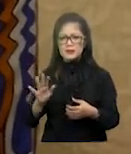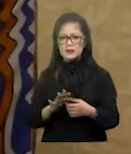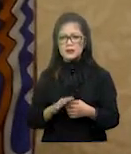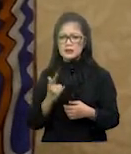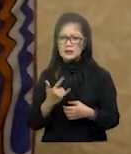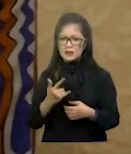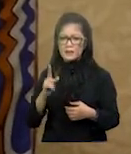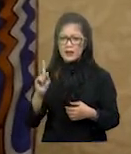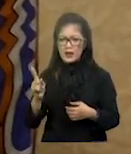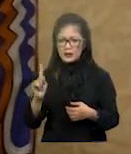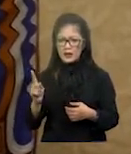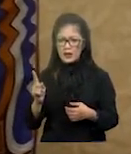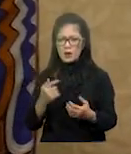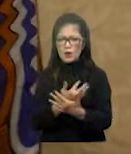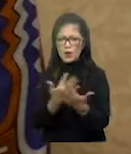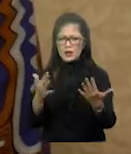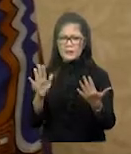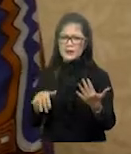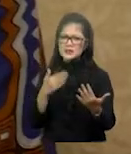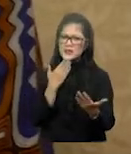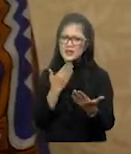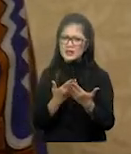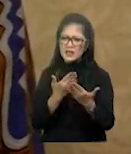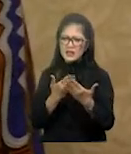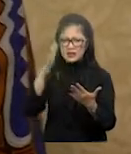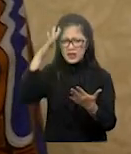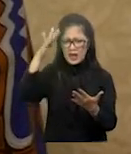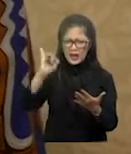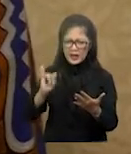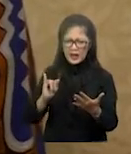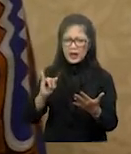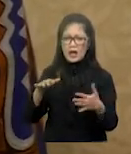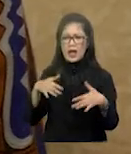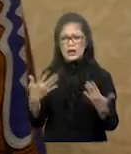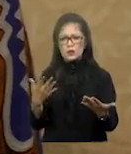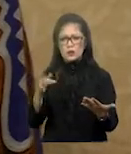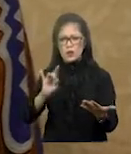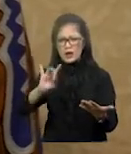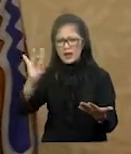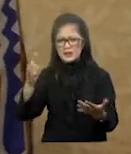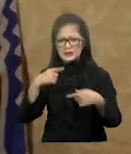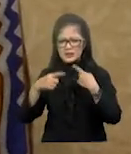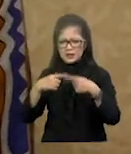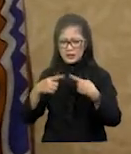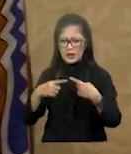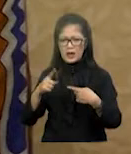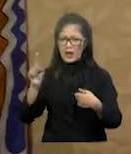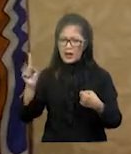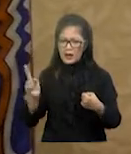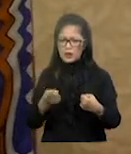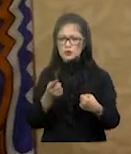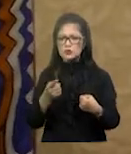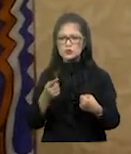mengandung beberapa pertanyaan dan ada beberapa yang janggal, aneh, tentu saja kita juga harus